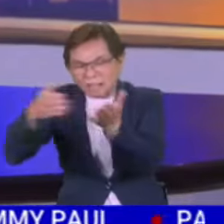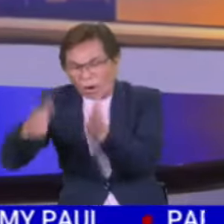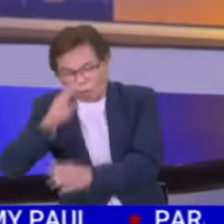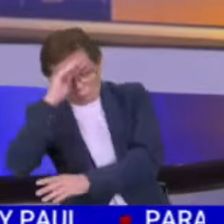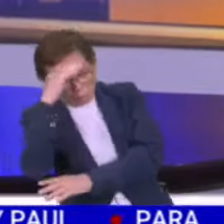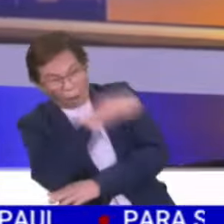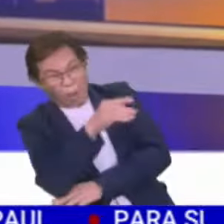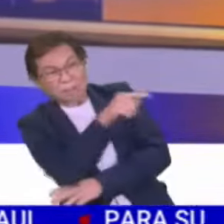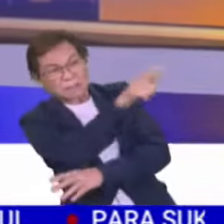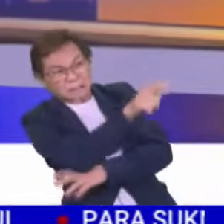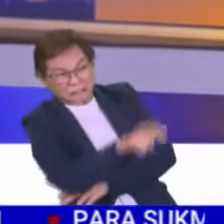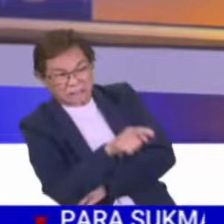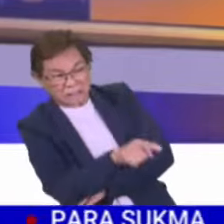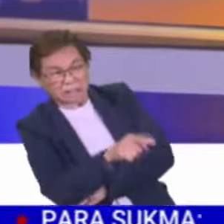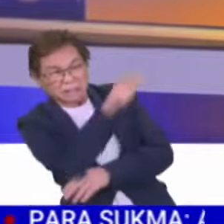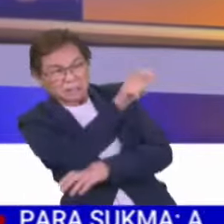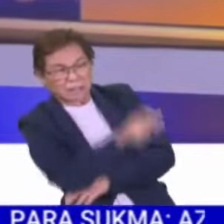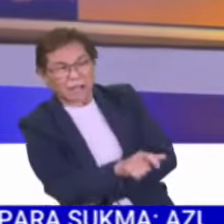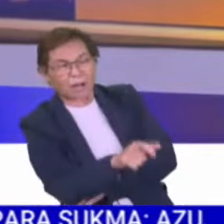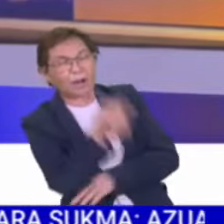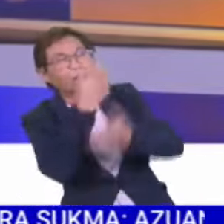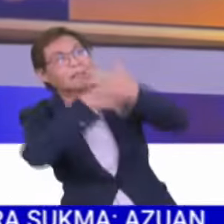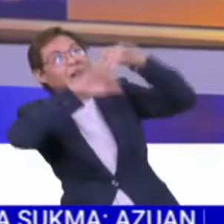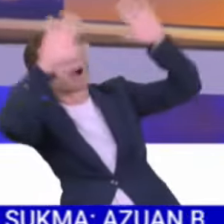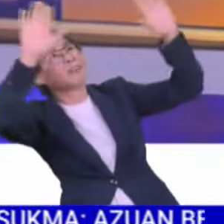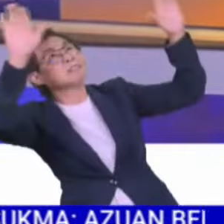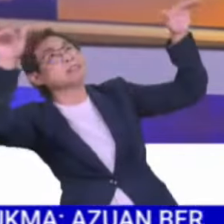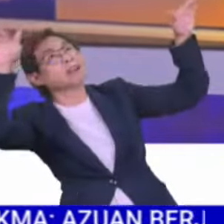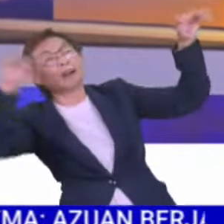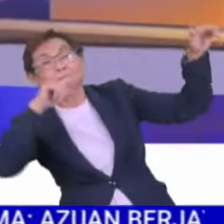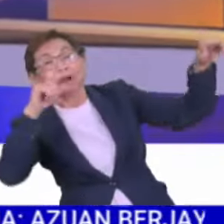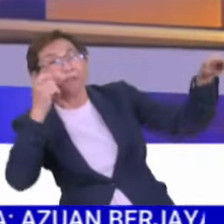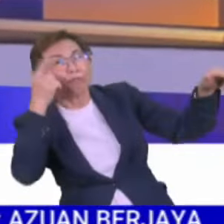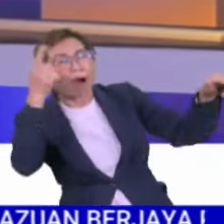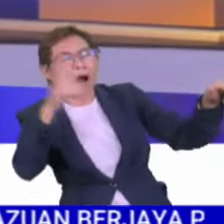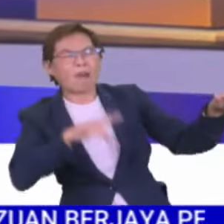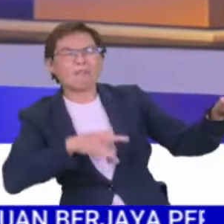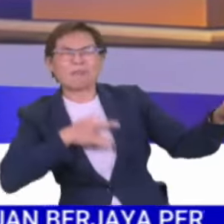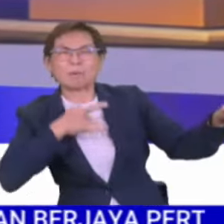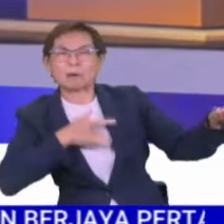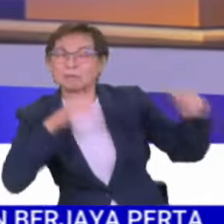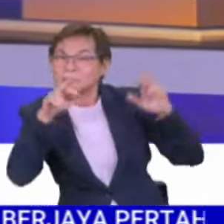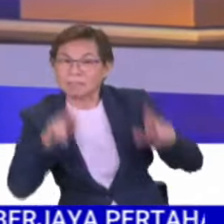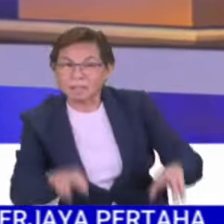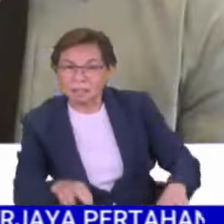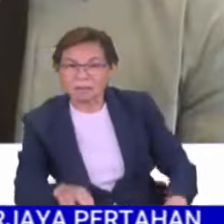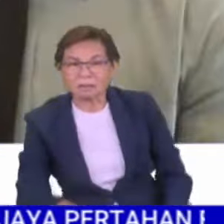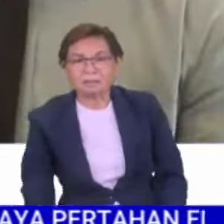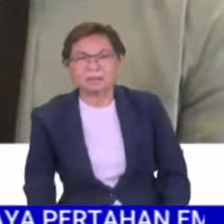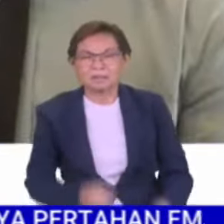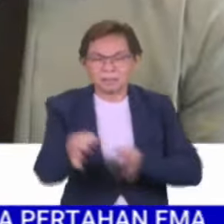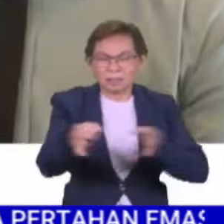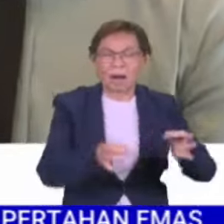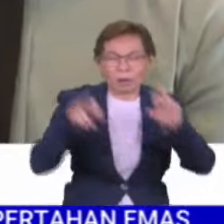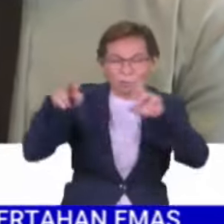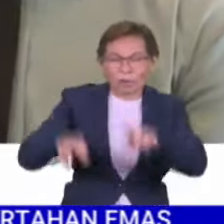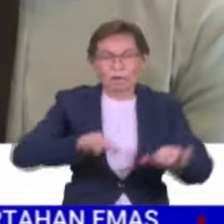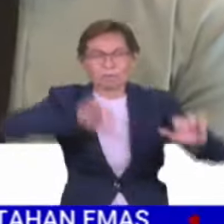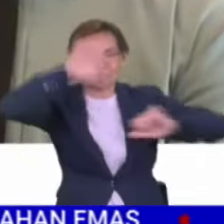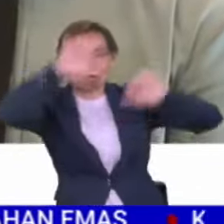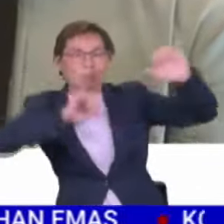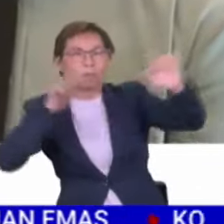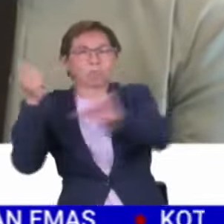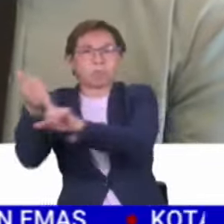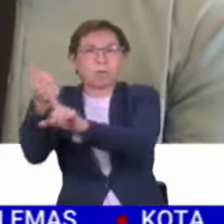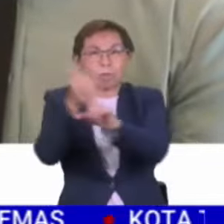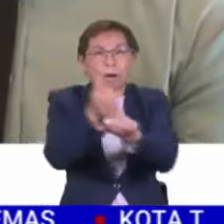yang menyifatkan beliau calon kayangan yang tidak memahami denyut nadi rakyat. Jelasnya, rakyat boleh menilai sendiri